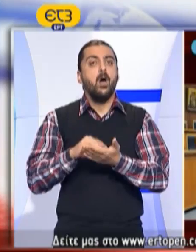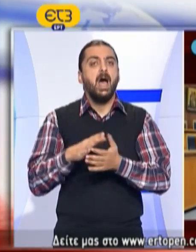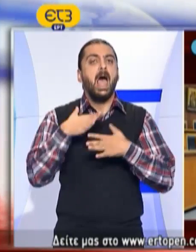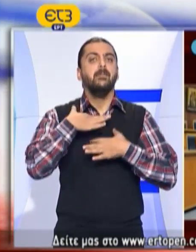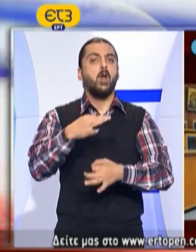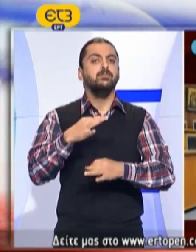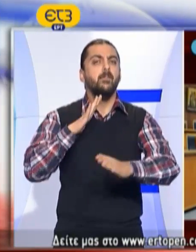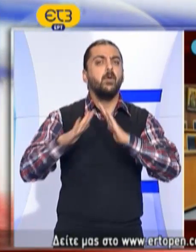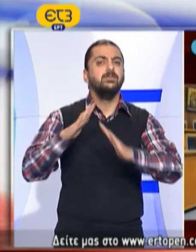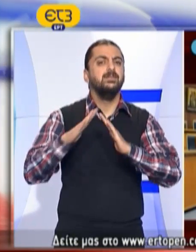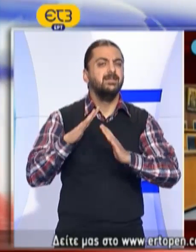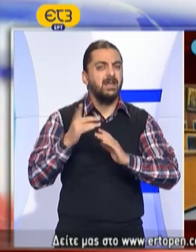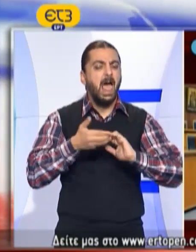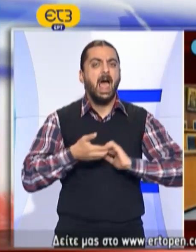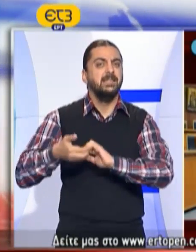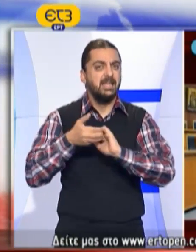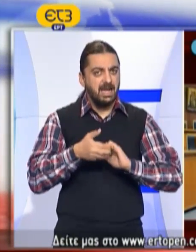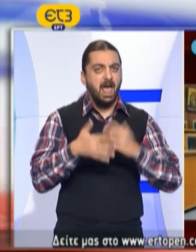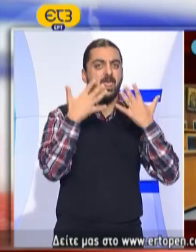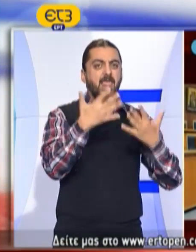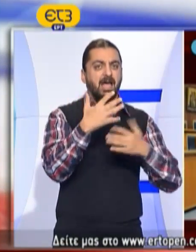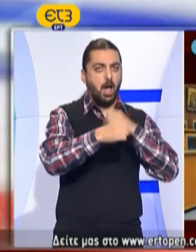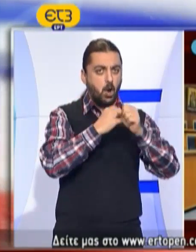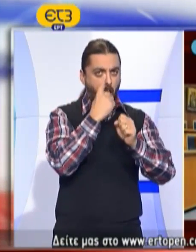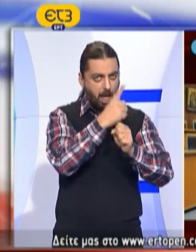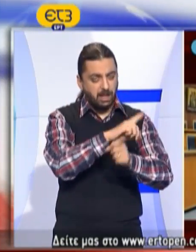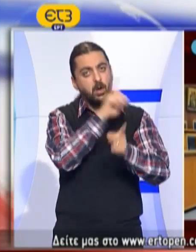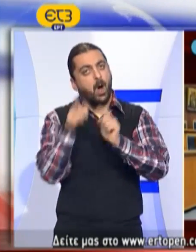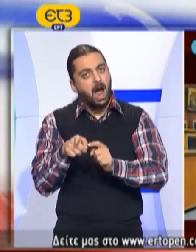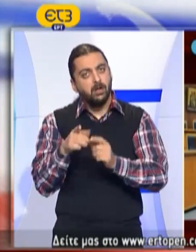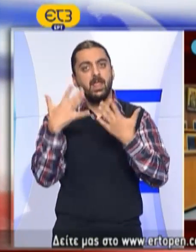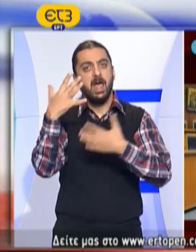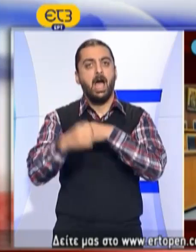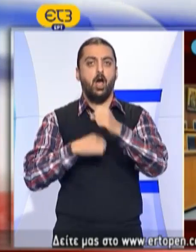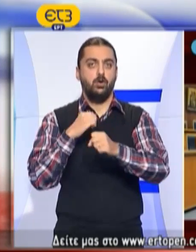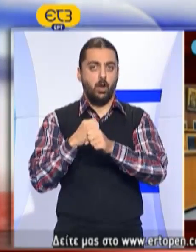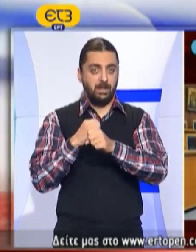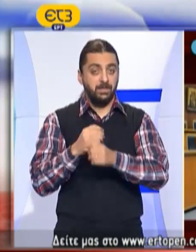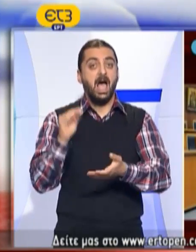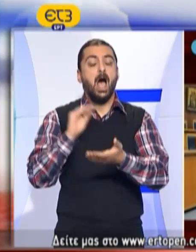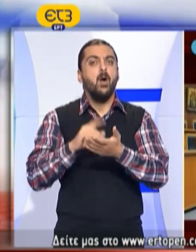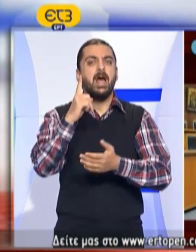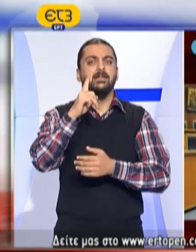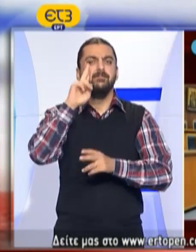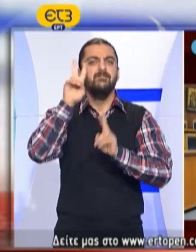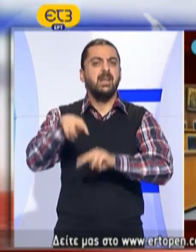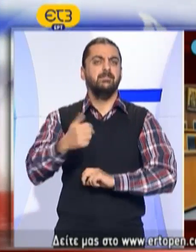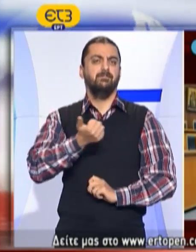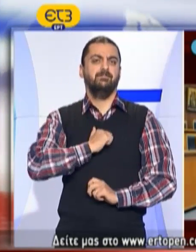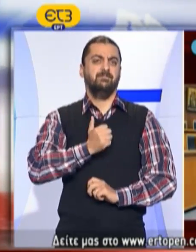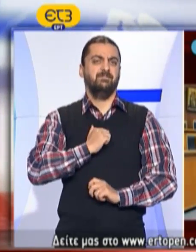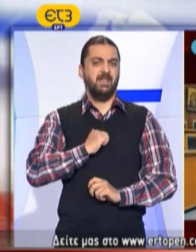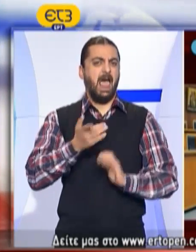εταιρείας Μορέλια, Οράτιος Μελάς με 10 έτη και Κωνσταντίνος Αντωνιάδης με 10 έτη. Ο φερόμενος ως ιδιοκτήτης της υπεράκτιας